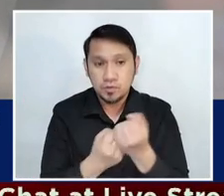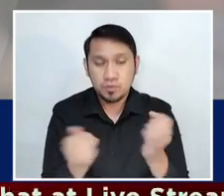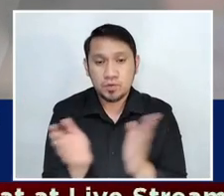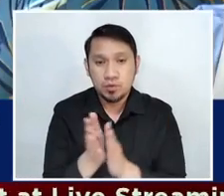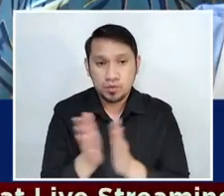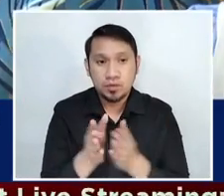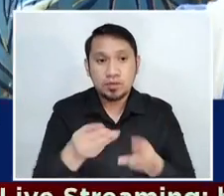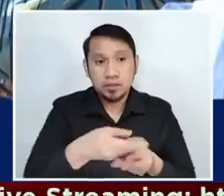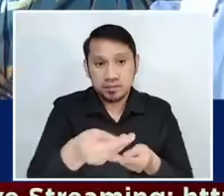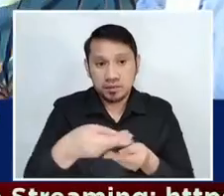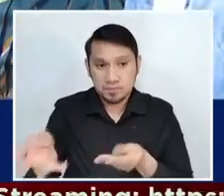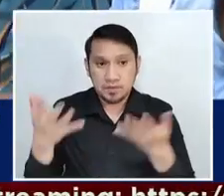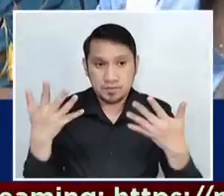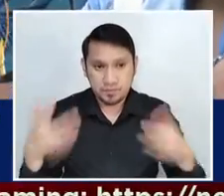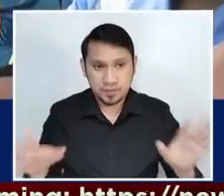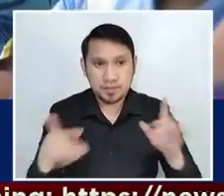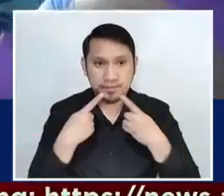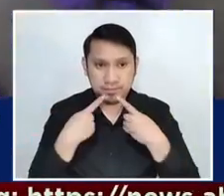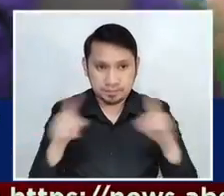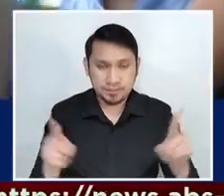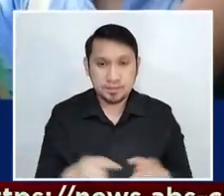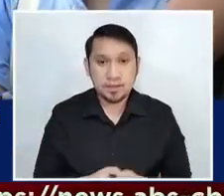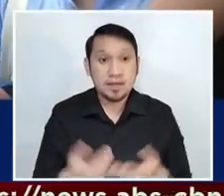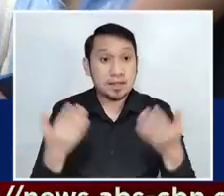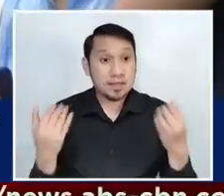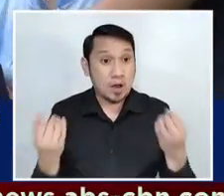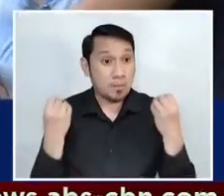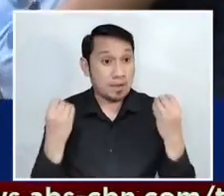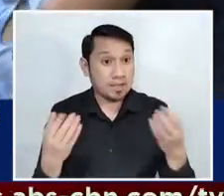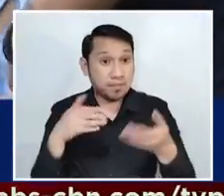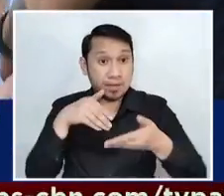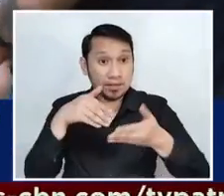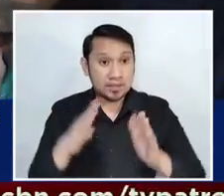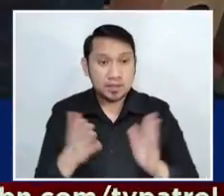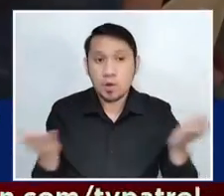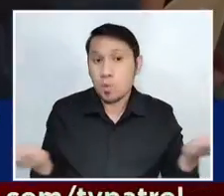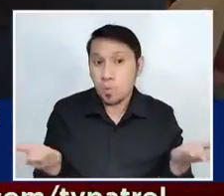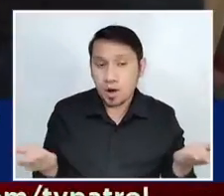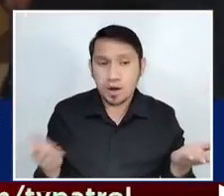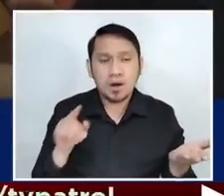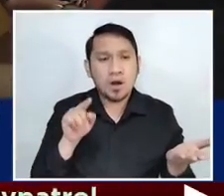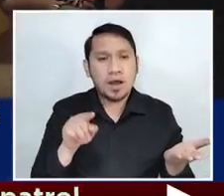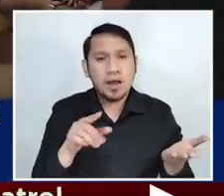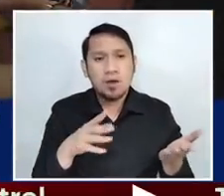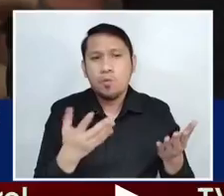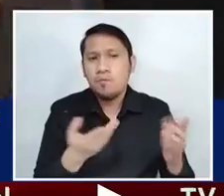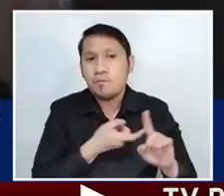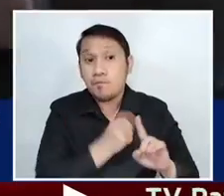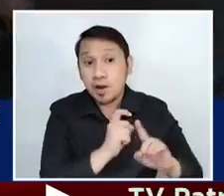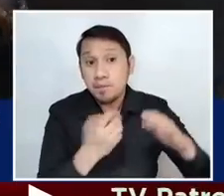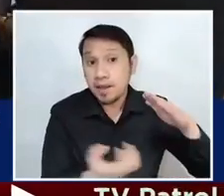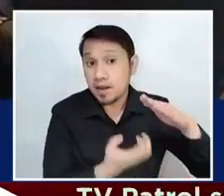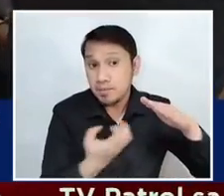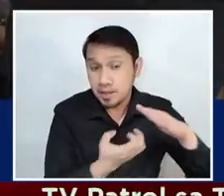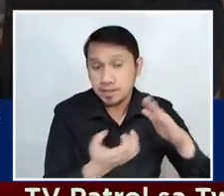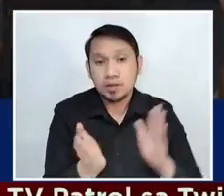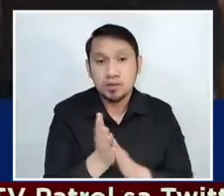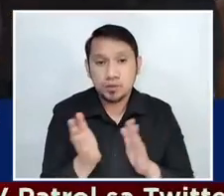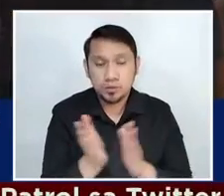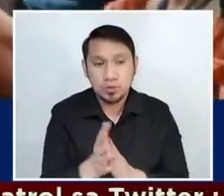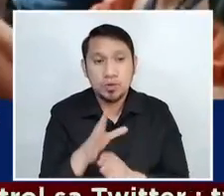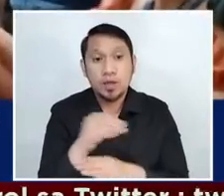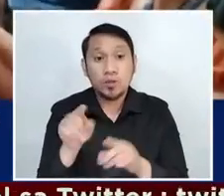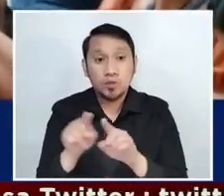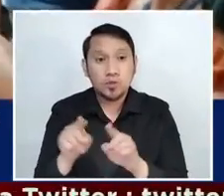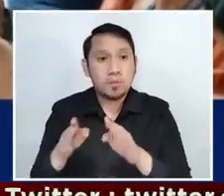ang naipamahagi. Pinakamaraming estudyanteng nakinabang ay nasa elementary. Pinakamalaking budget naman ang inilaan sa college